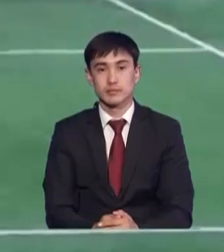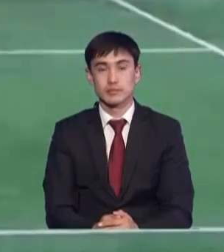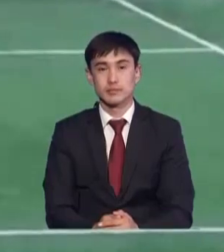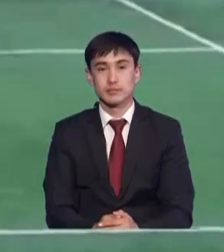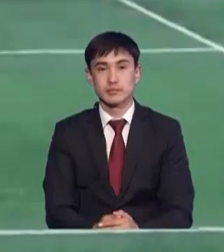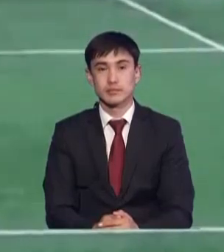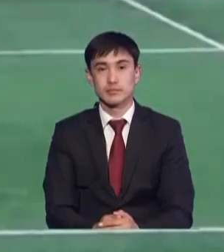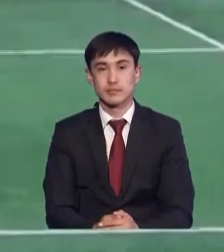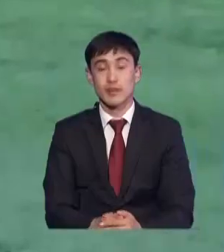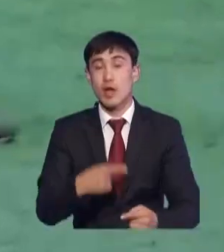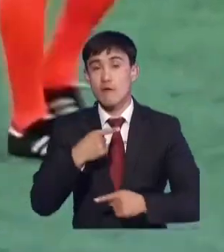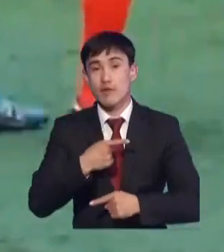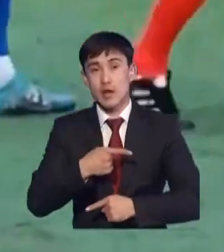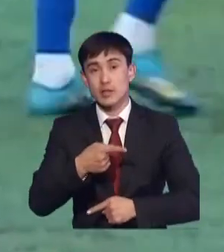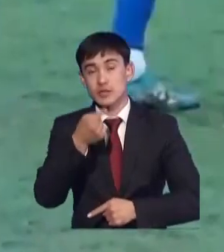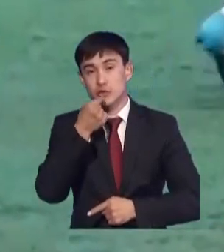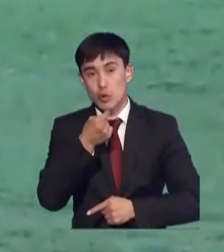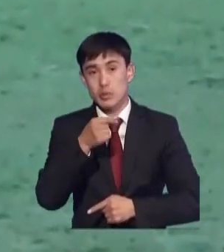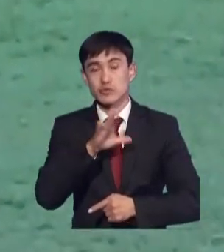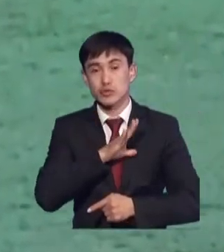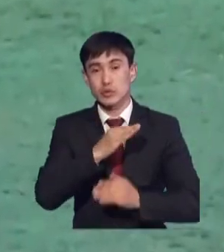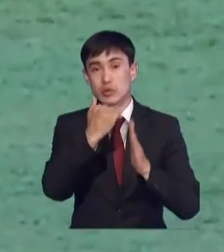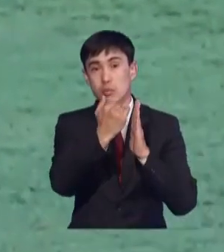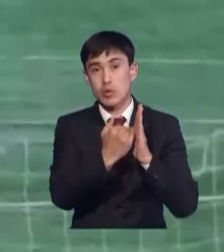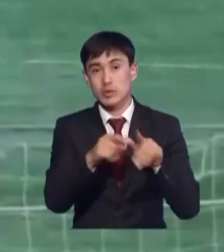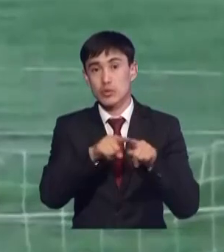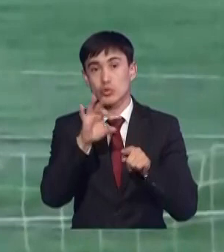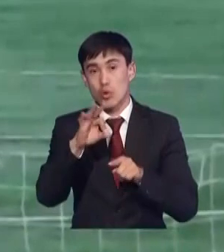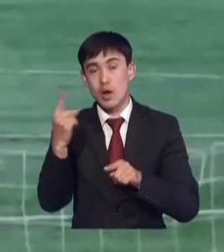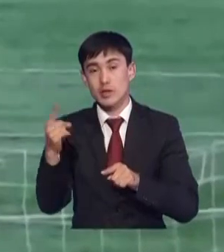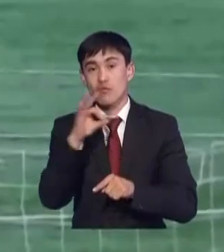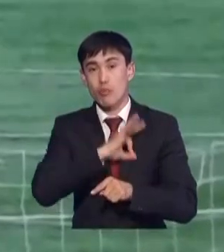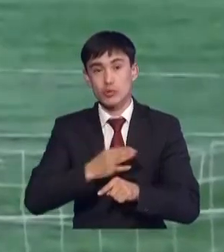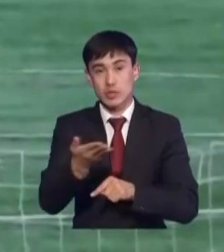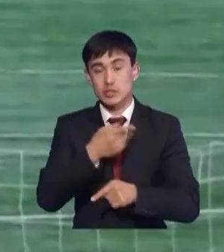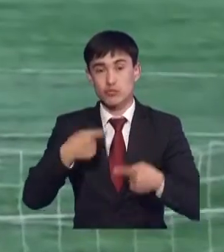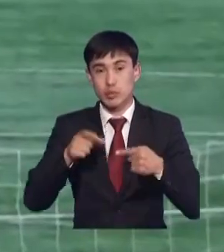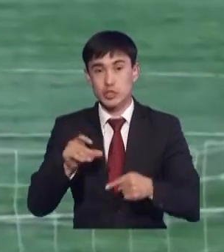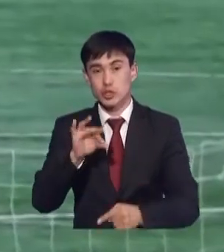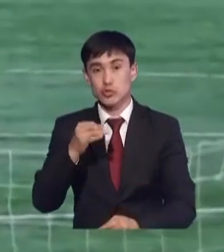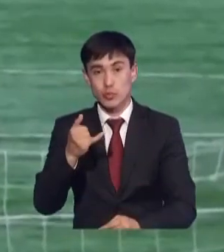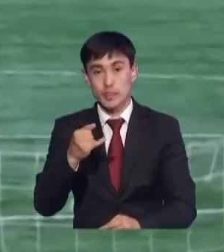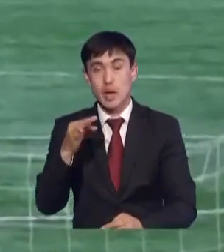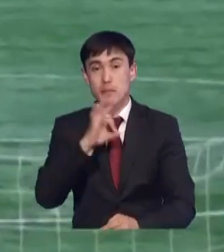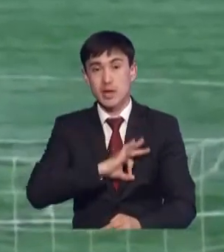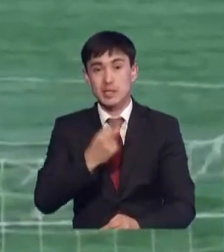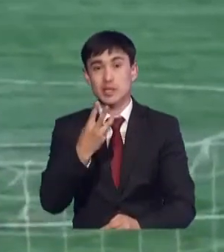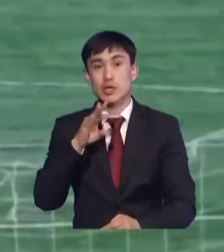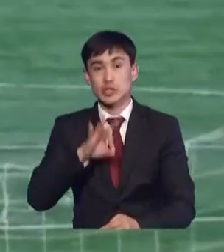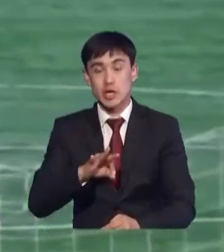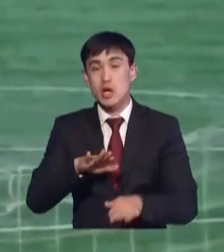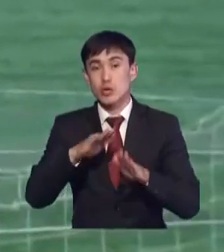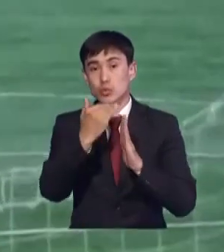перекладины финальный свисток прозвучал на табло осталось гореть 0:1 в пользу наших футболистов тсу набирает первые три очка и в